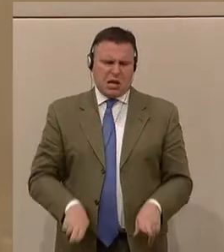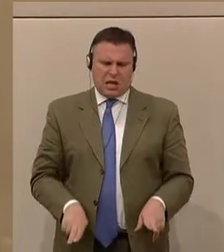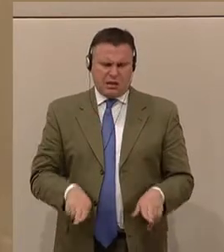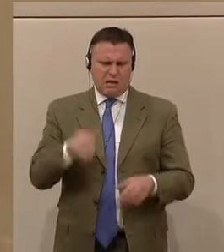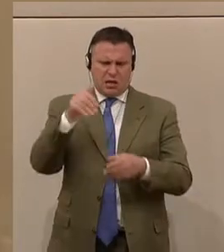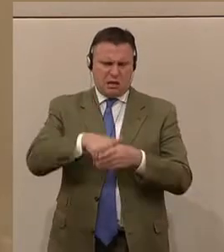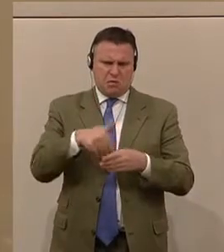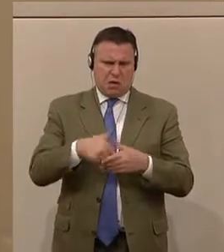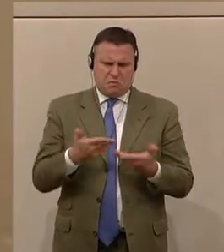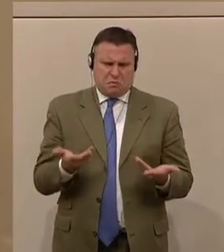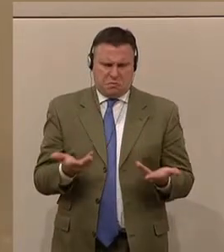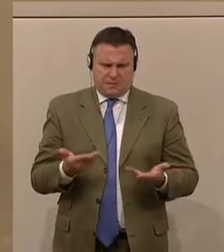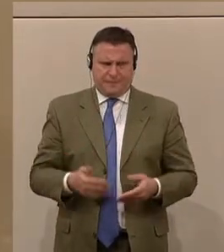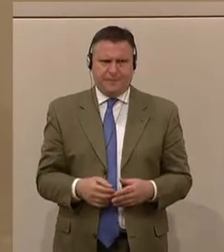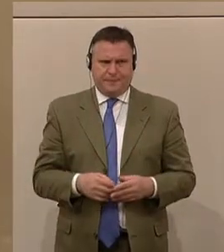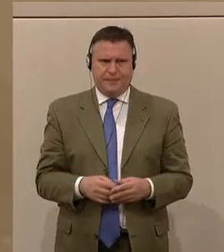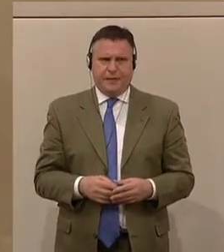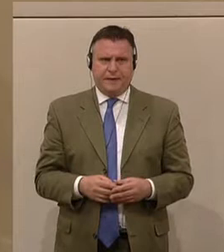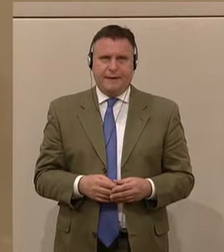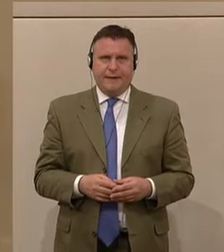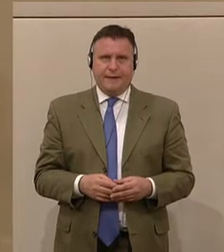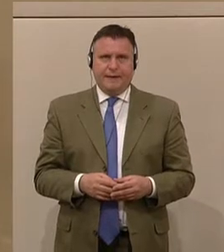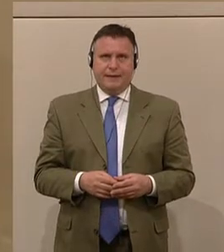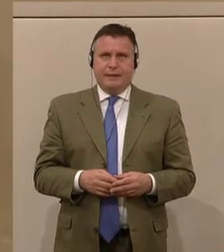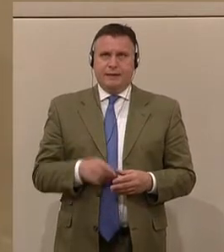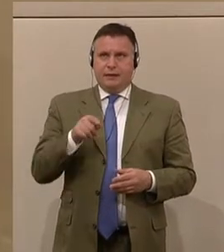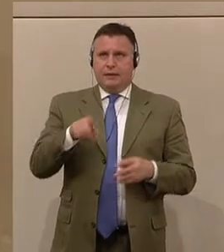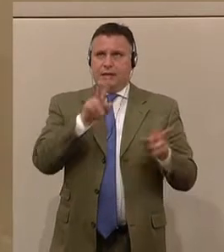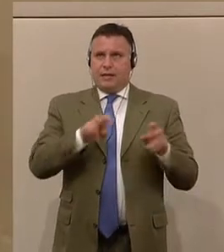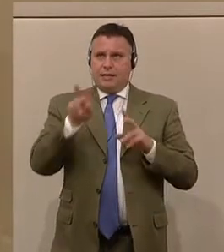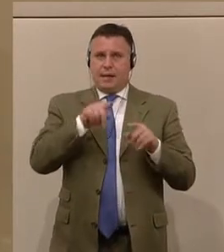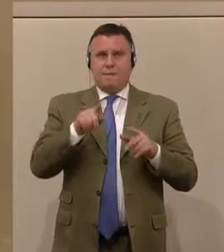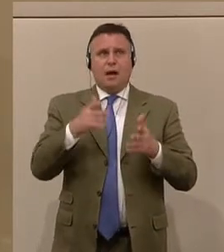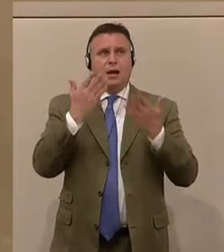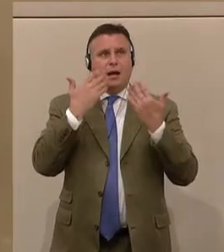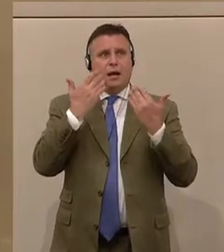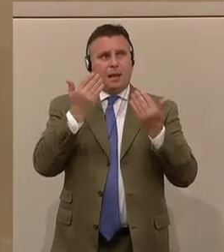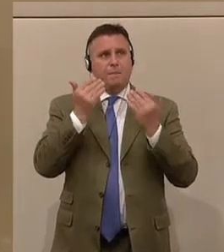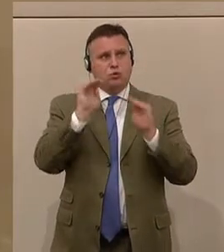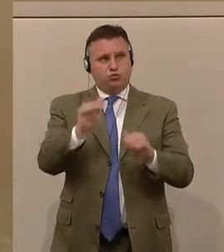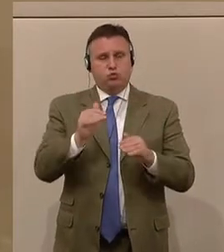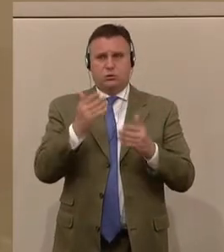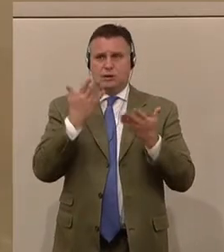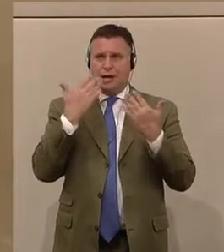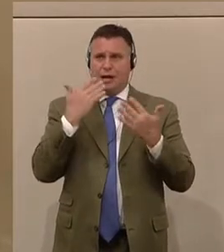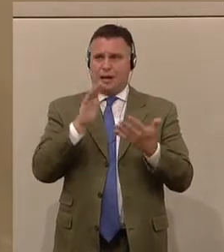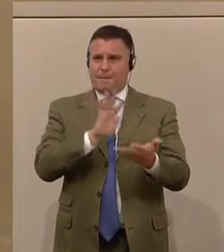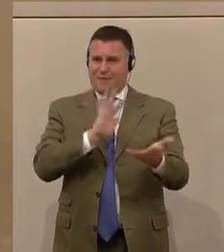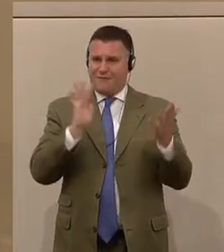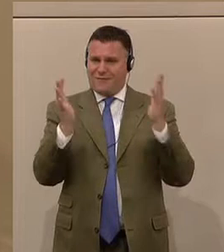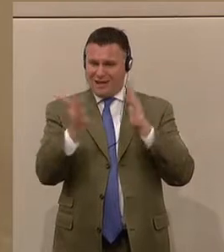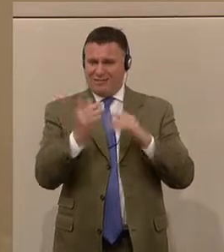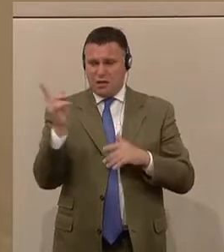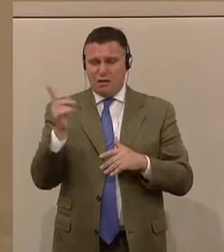ich glauben. Denn wenn Sie das Thema des Klimaschutzes, des Klimawandels wirklich ernst